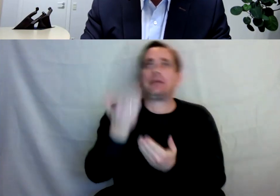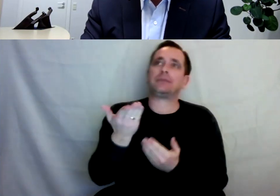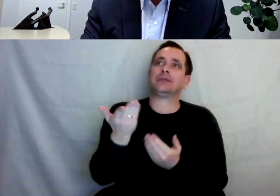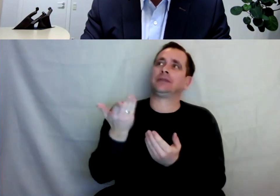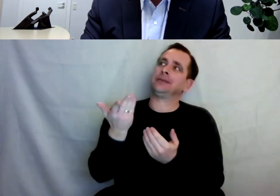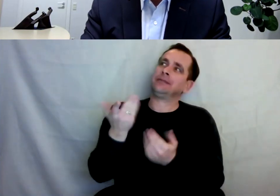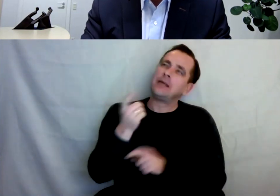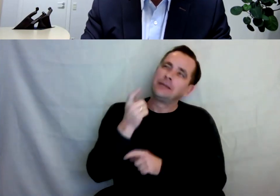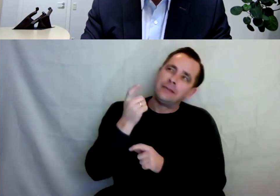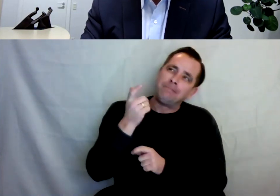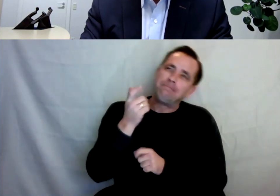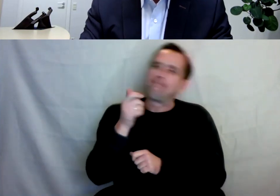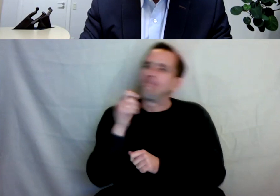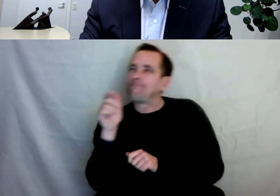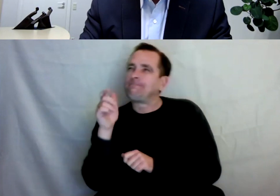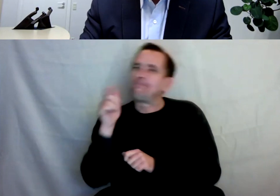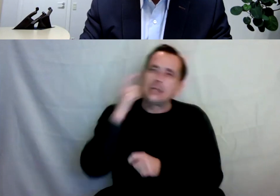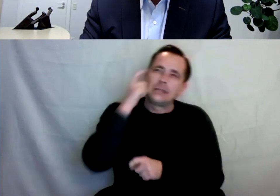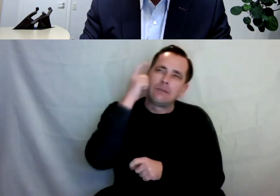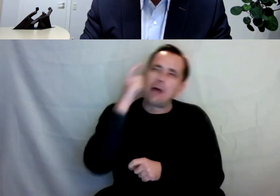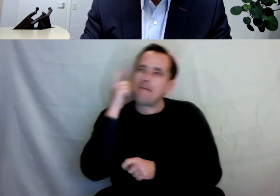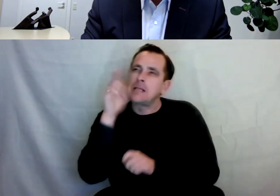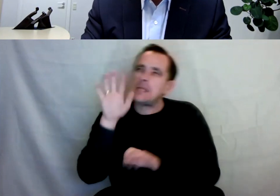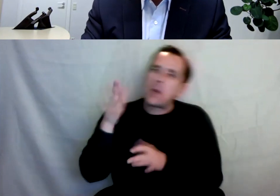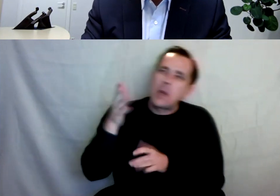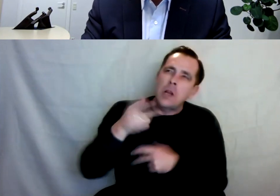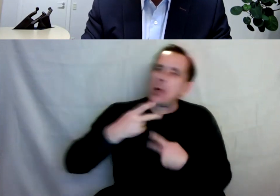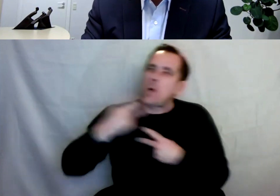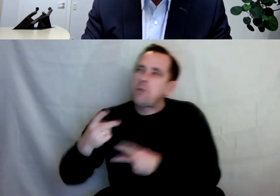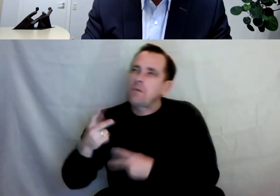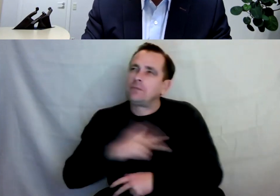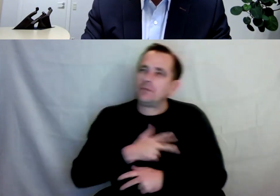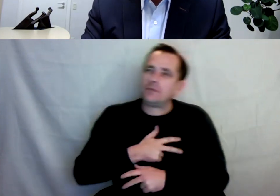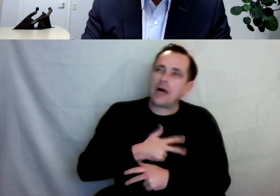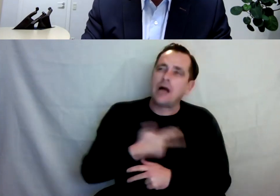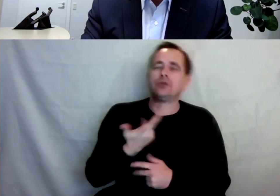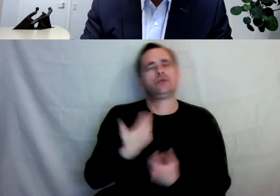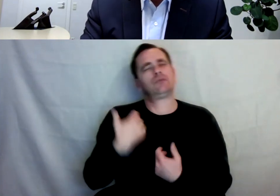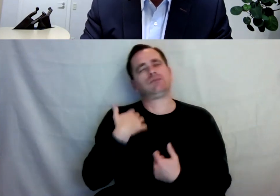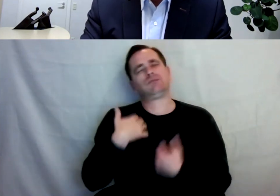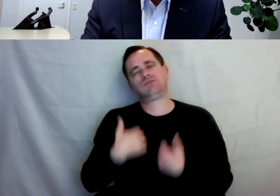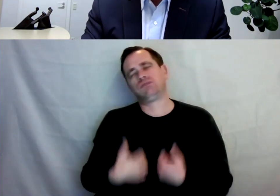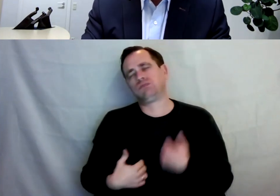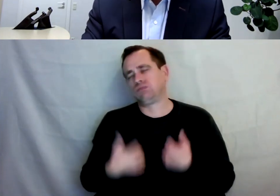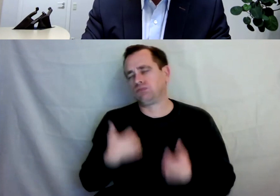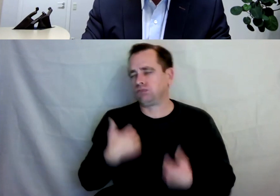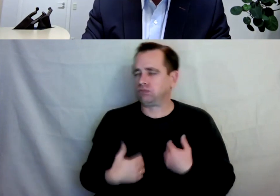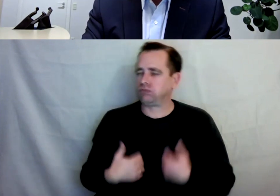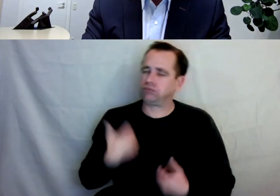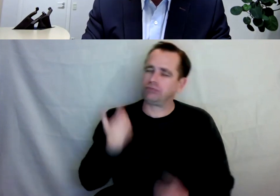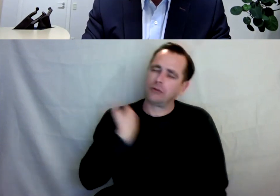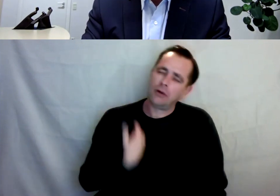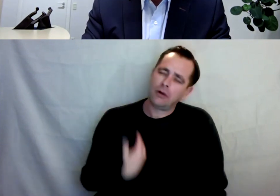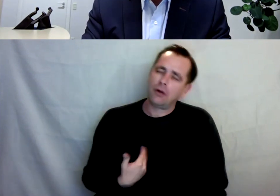aushebelt derzeit. Und das ist ein bisschen frustrierend, dagegen anzuarbeiten. Eine interessante Argumentation. Herzlichen Dank. Ich finde das